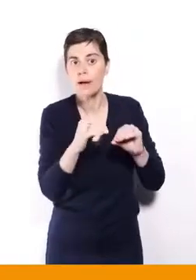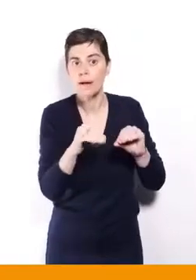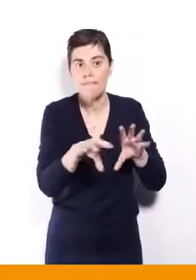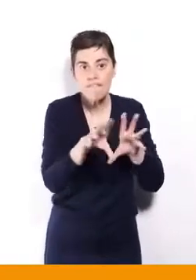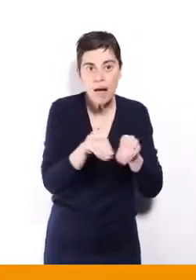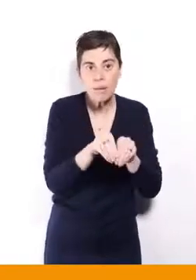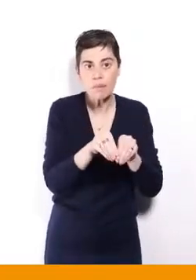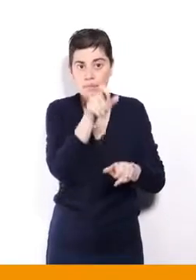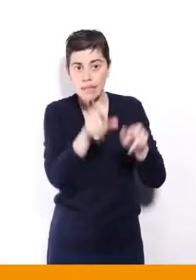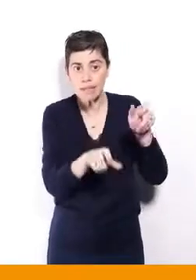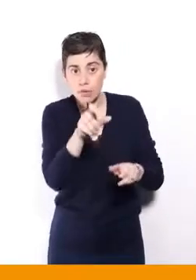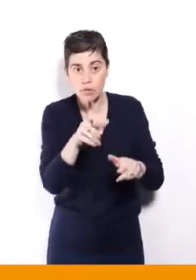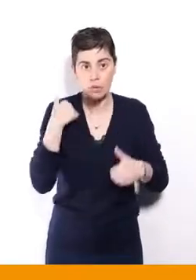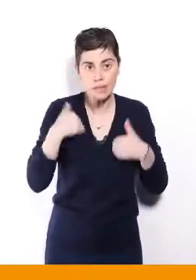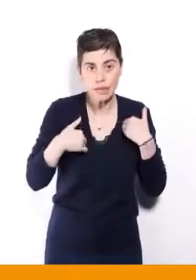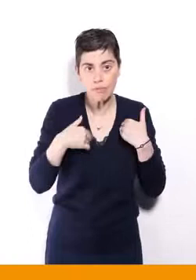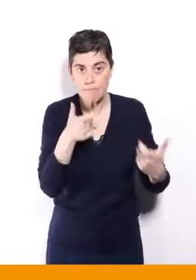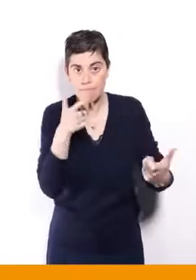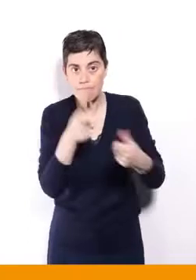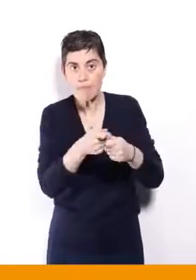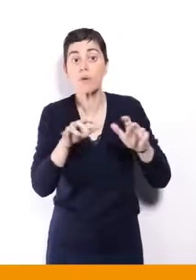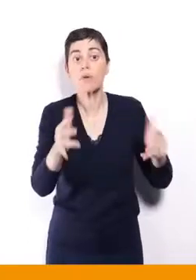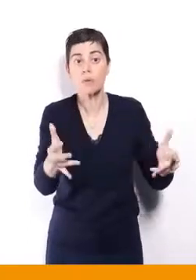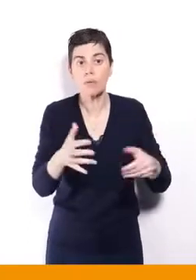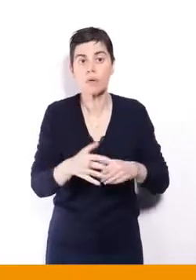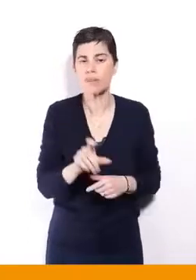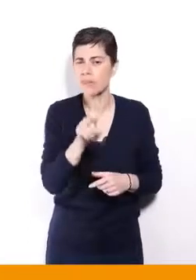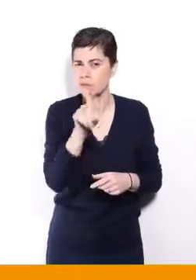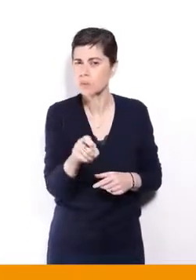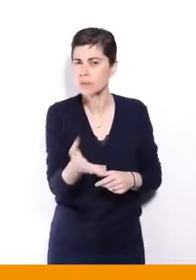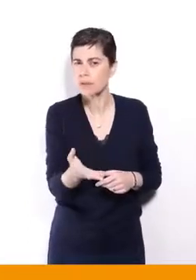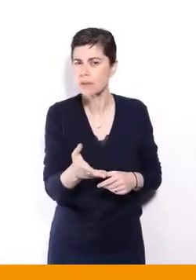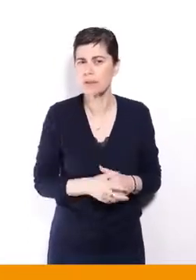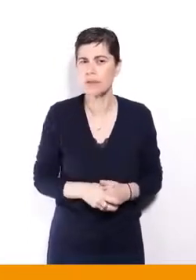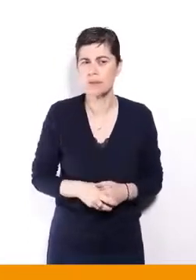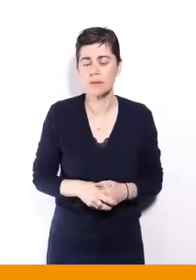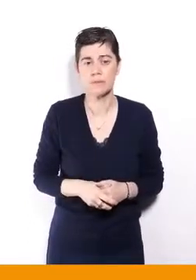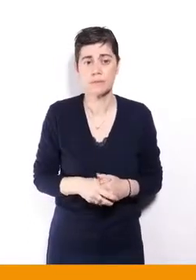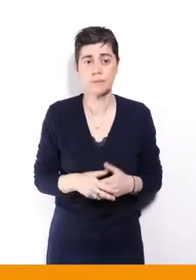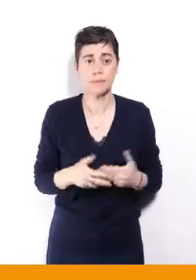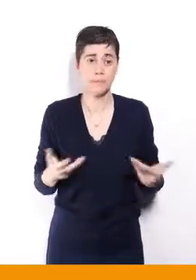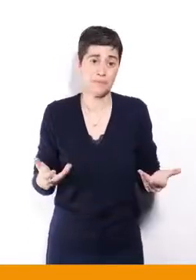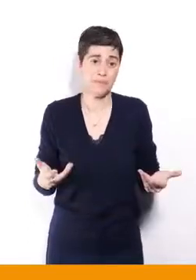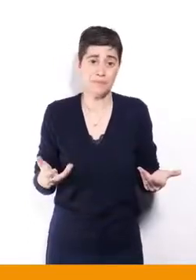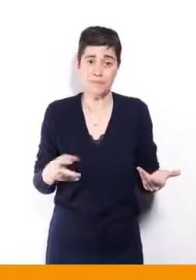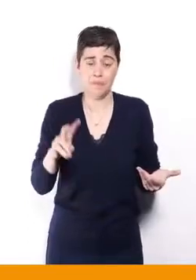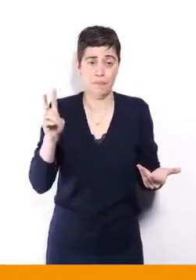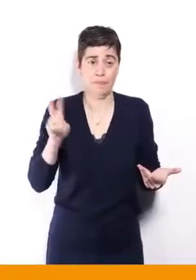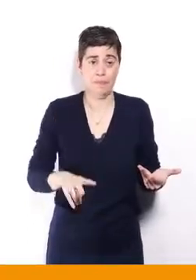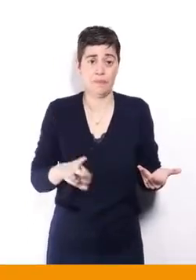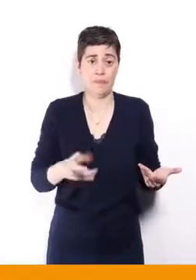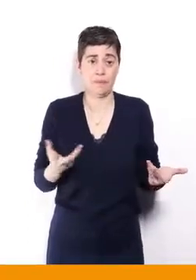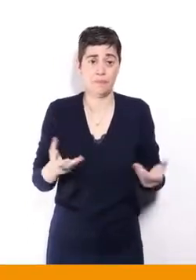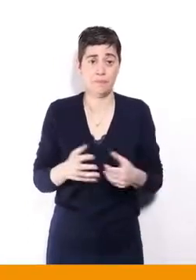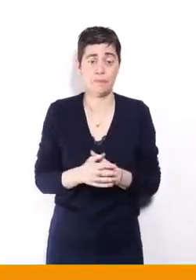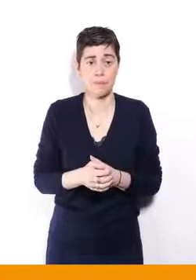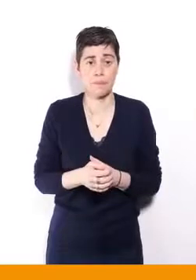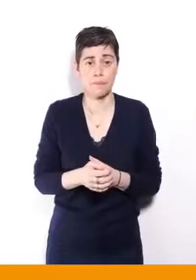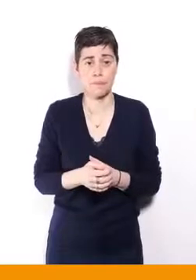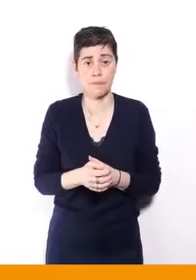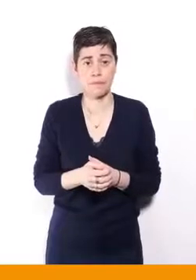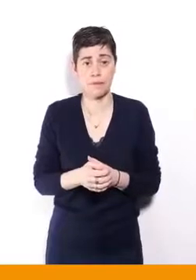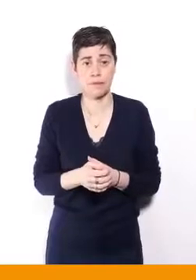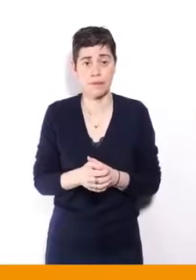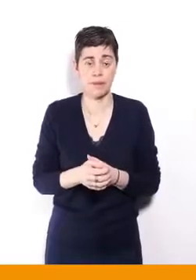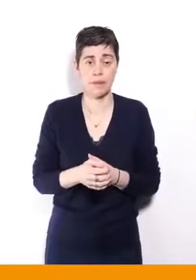ou aux personnes en situation de handicap. C'est toujours plus compliqué chez